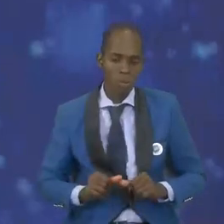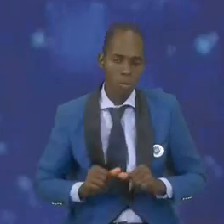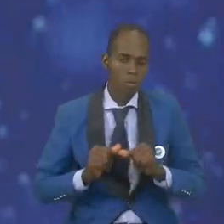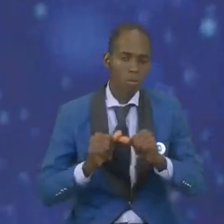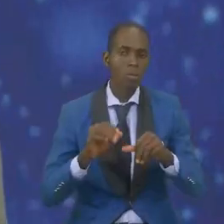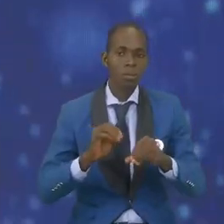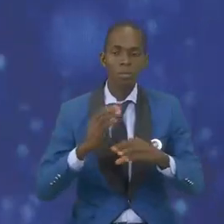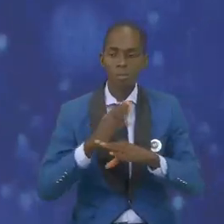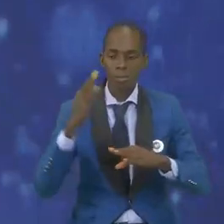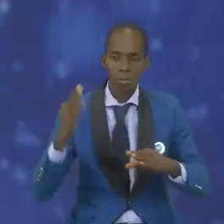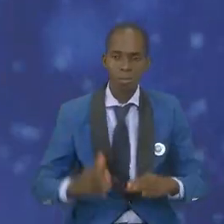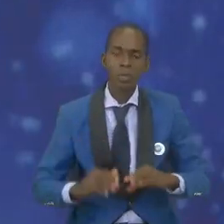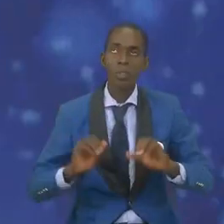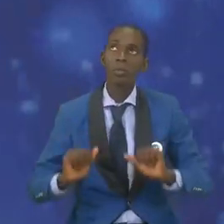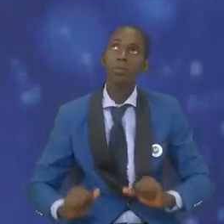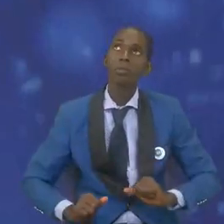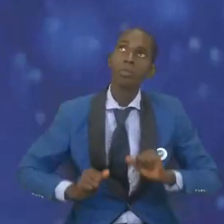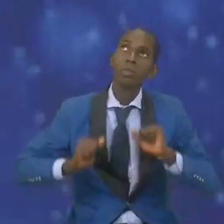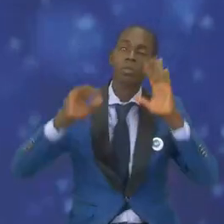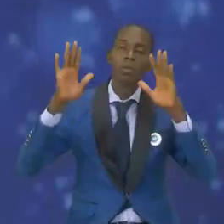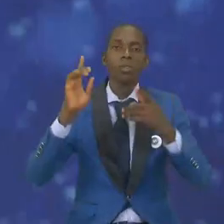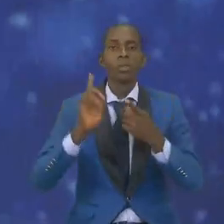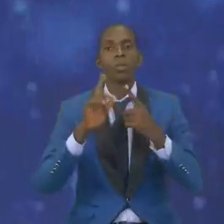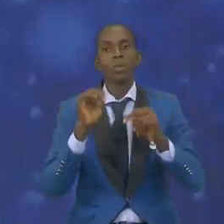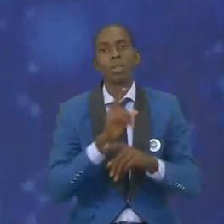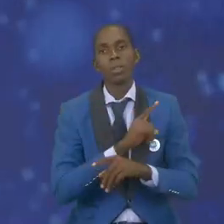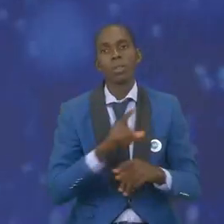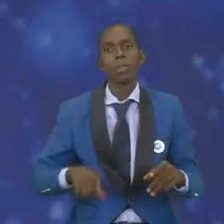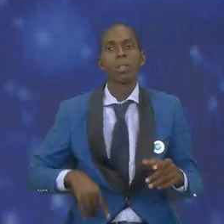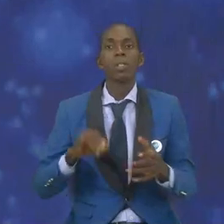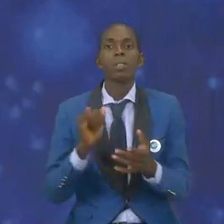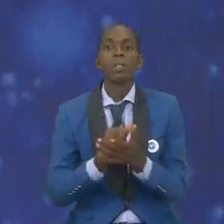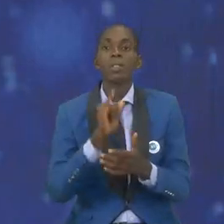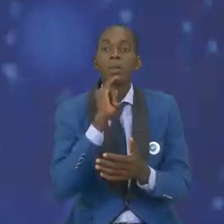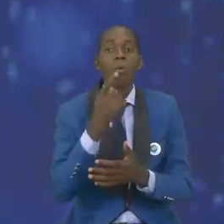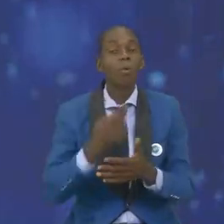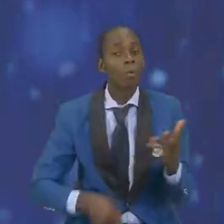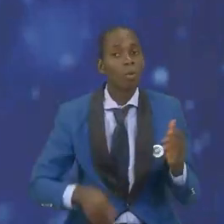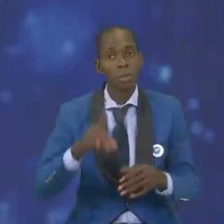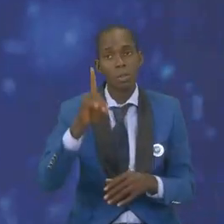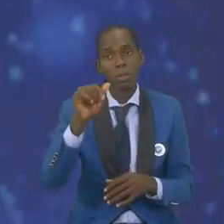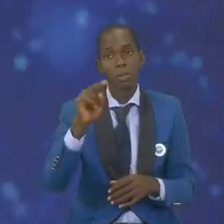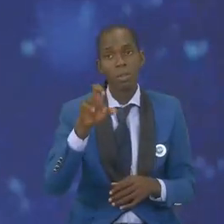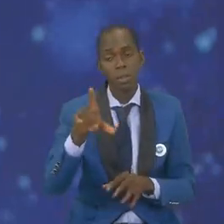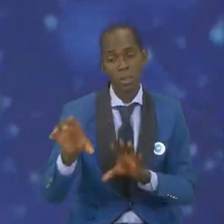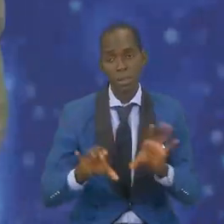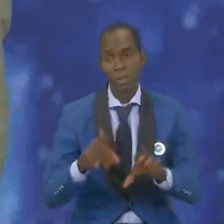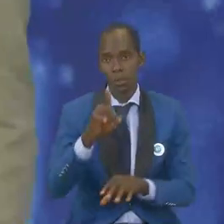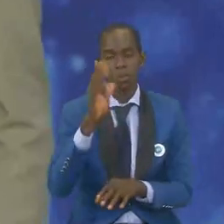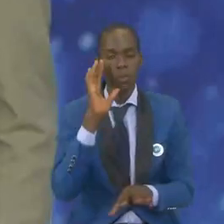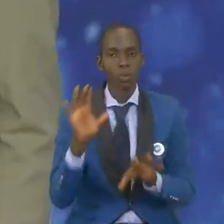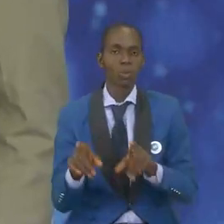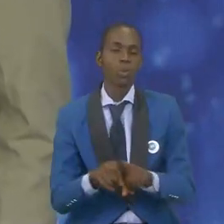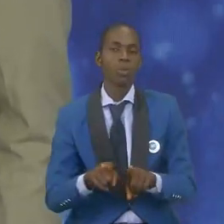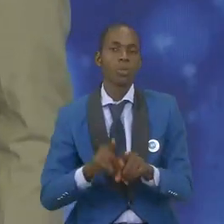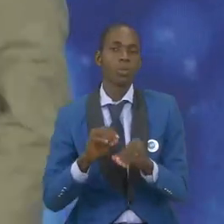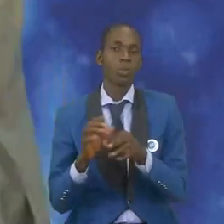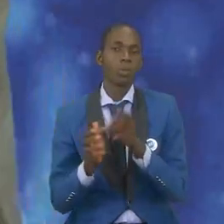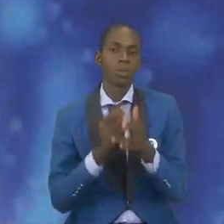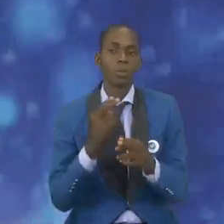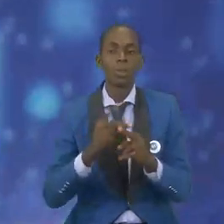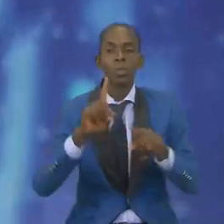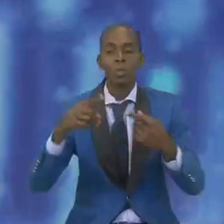Moi, je vais demeurer dans la soumission totale. Dans la soumission totale au Seigneur. C'est ce que Daniel